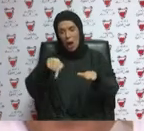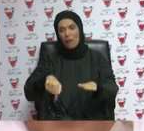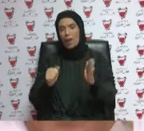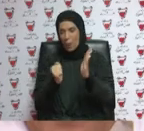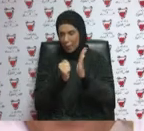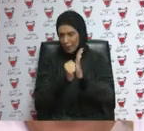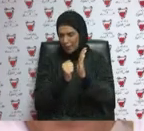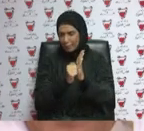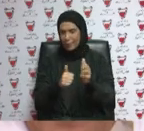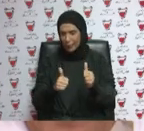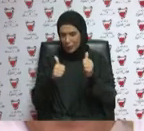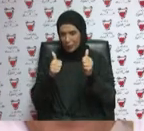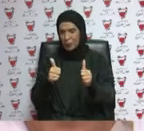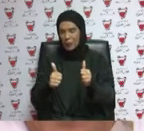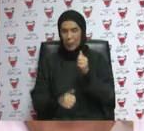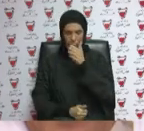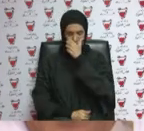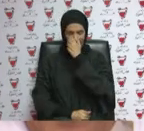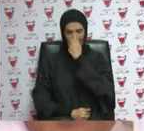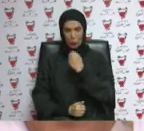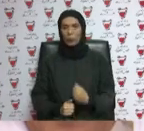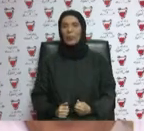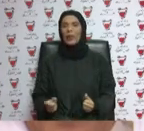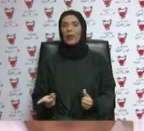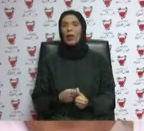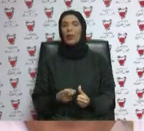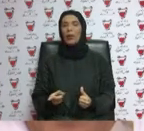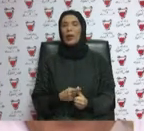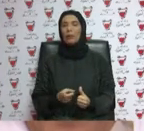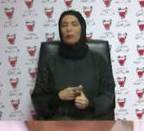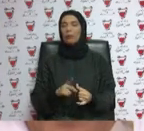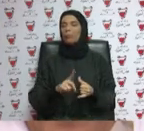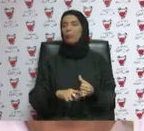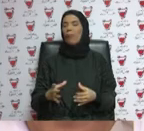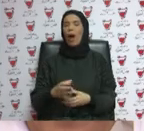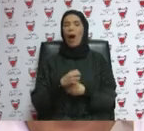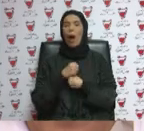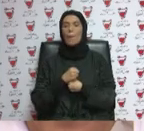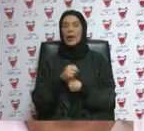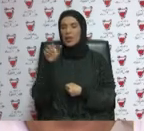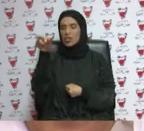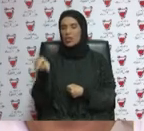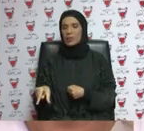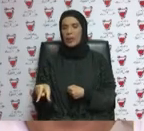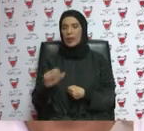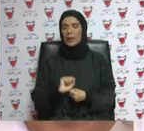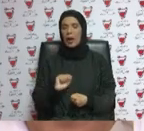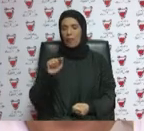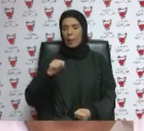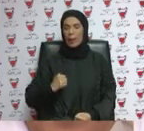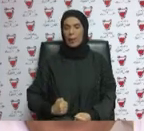الظروف، لأنه هو الأول والأخير حماية الفرد في